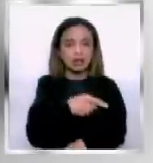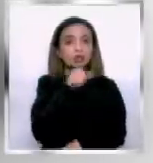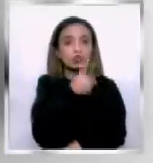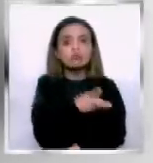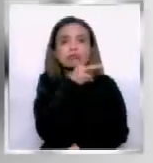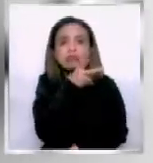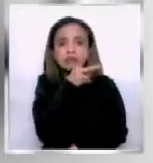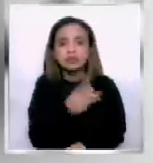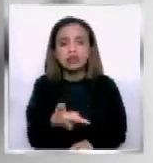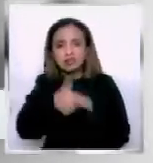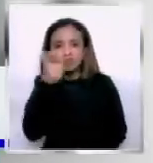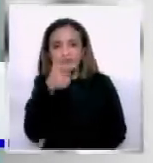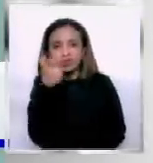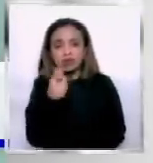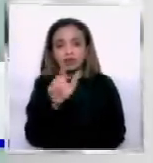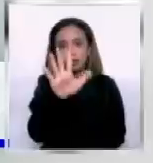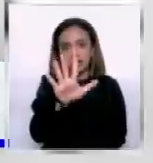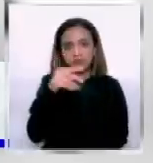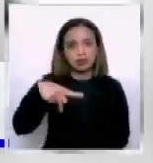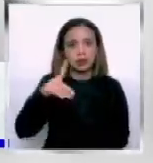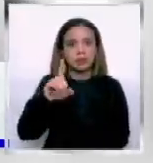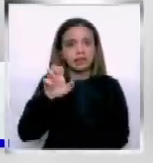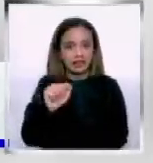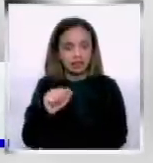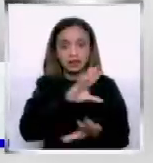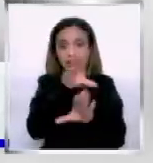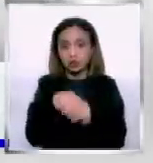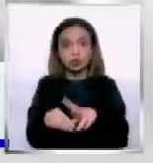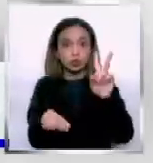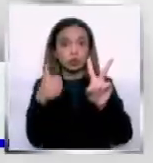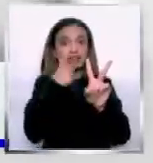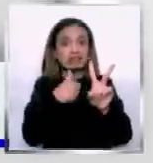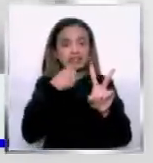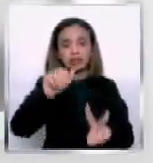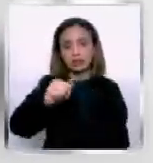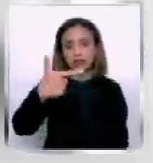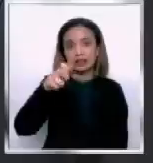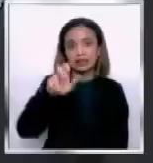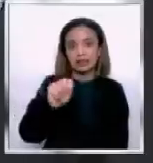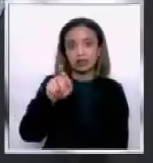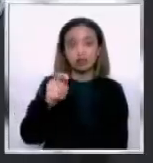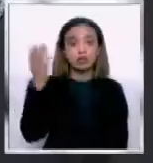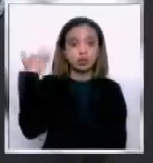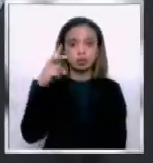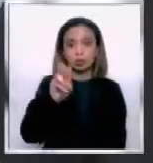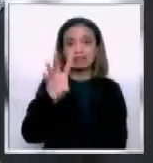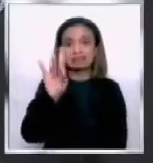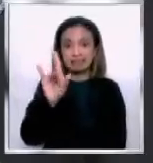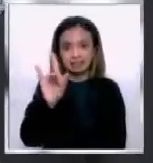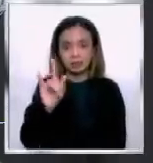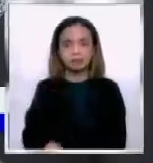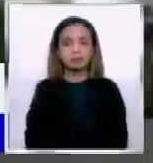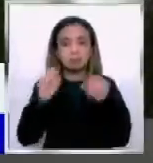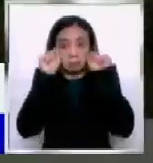pag-ambush at pagpatay sa 5 member ng PIDEA kabilang ang 2 babaeng agents sa Kapayanan del Sur noong 2018. Kita sa video